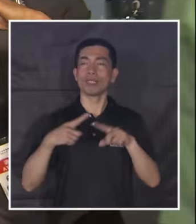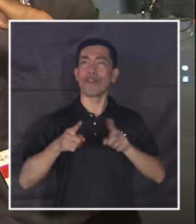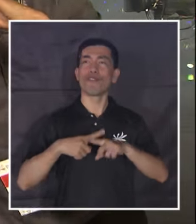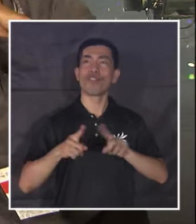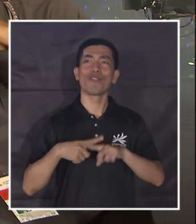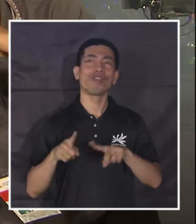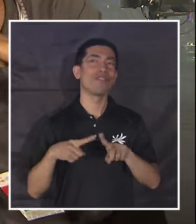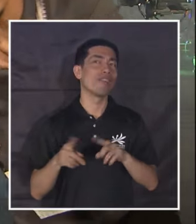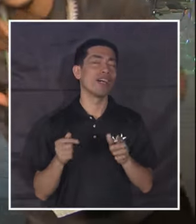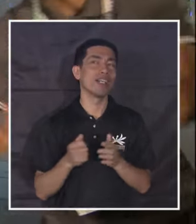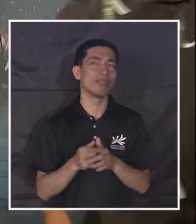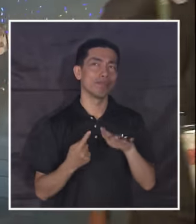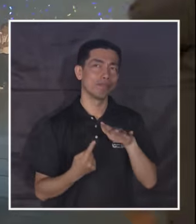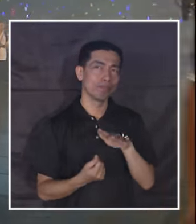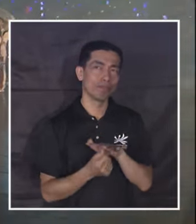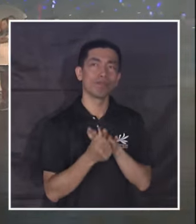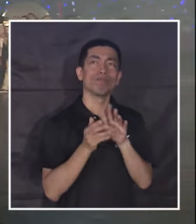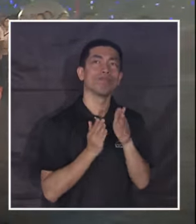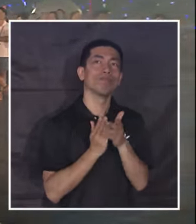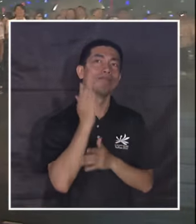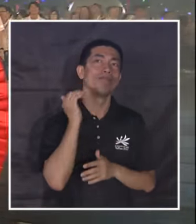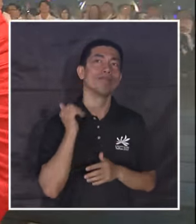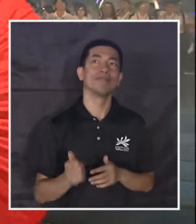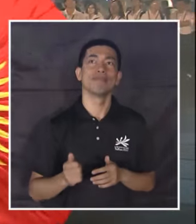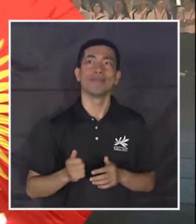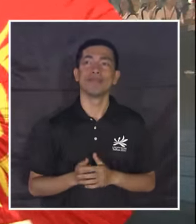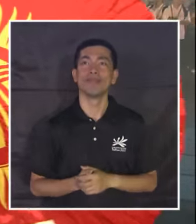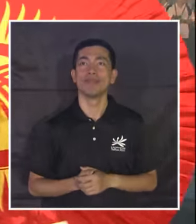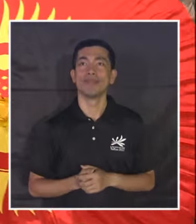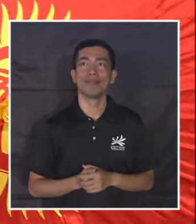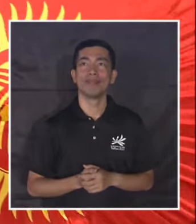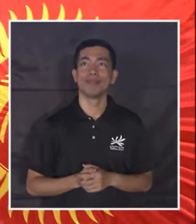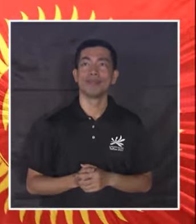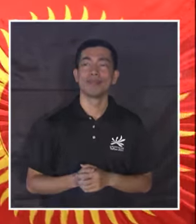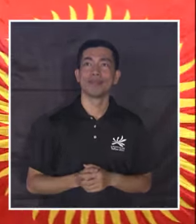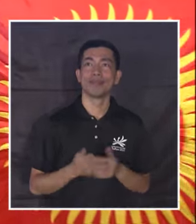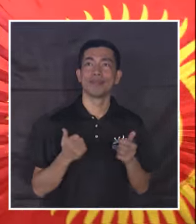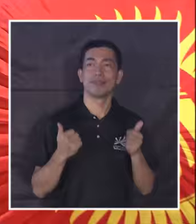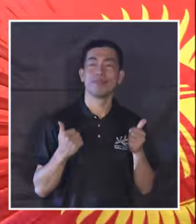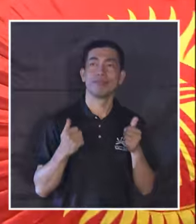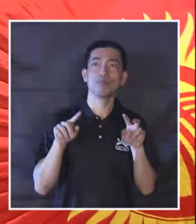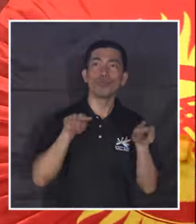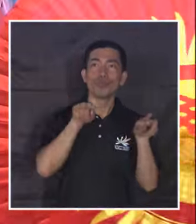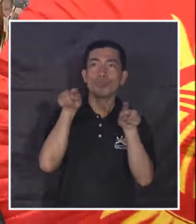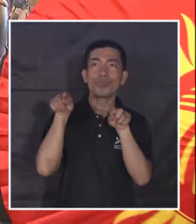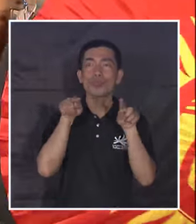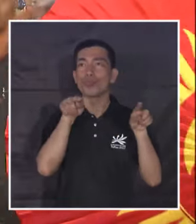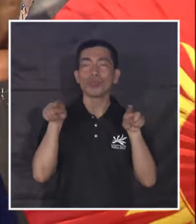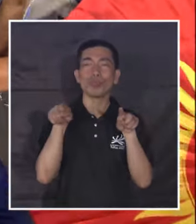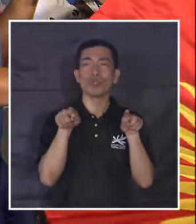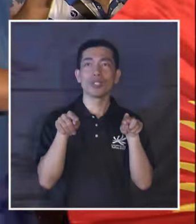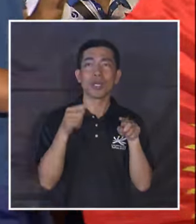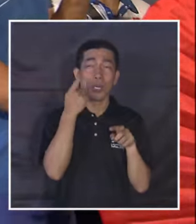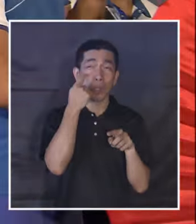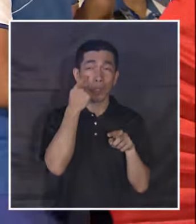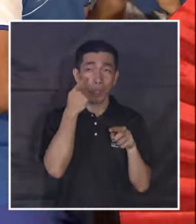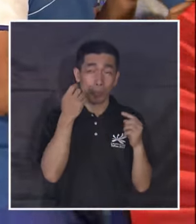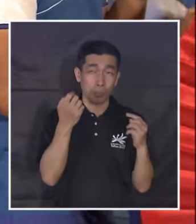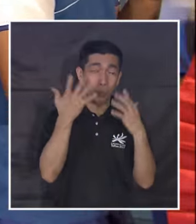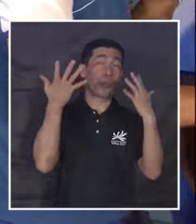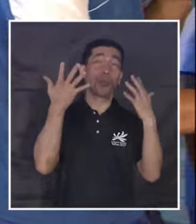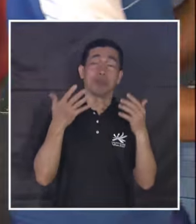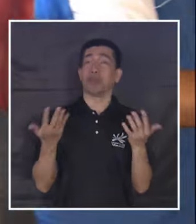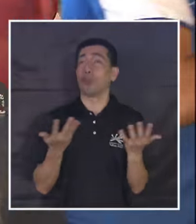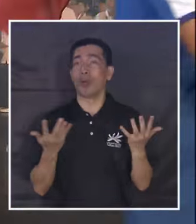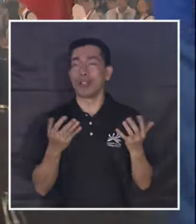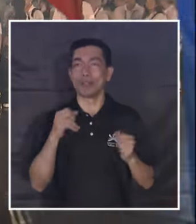的成绩。 而在场中非常耀眼的是身穿水蓝色的中华台北